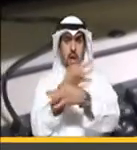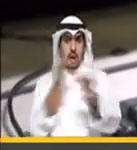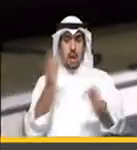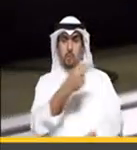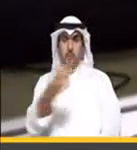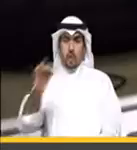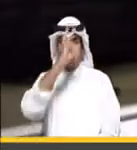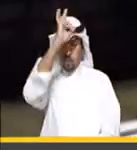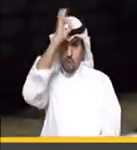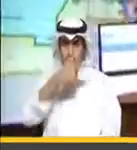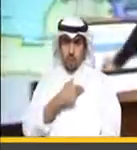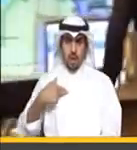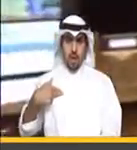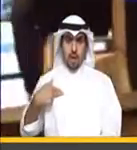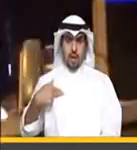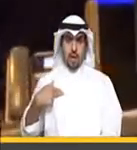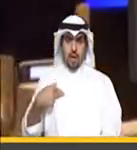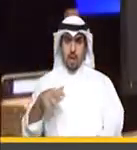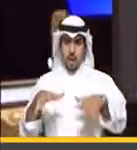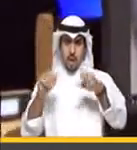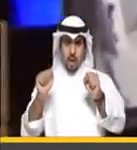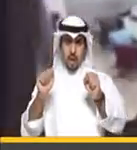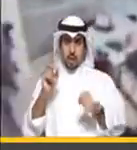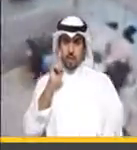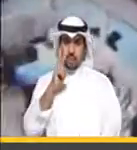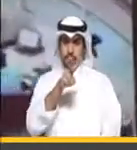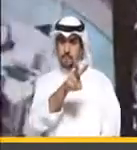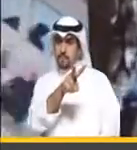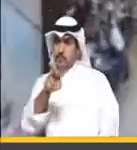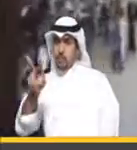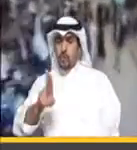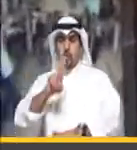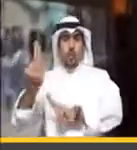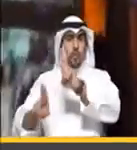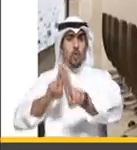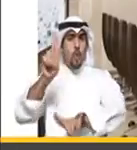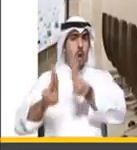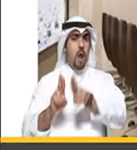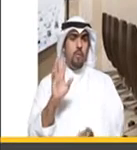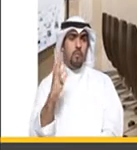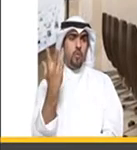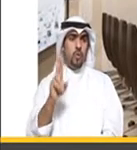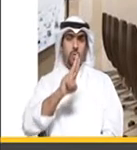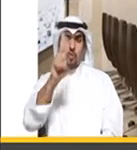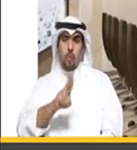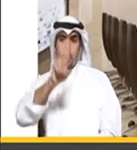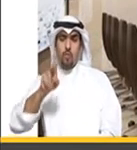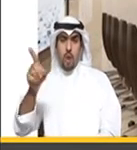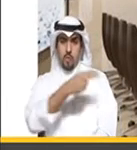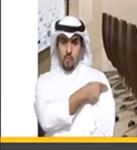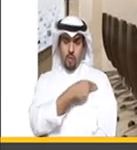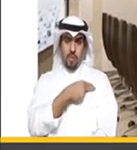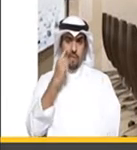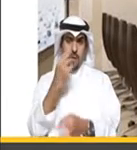الأمنية، وتوجه معاليه بعدد من الأسئلة والاستفسارات. ثم توجه